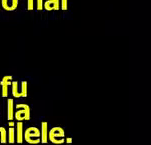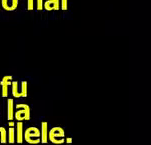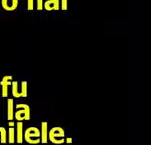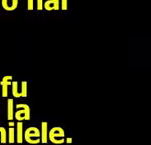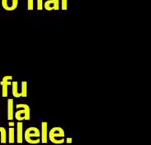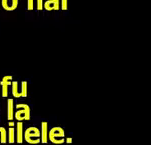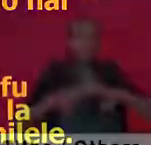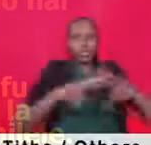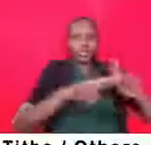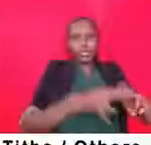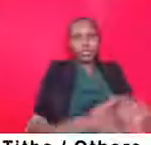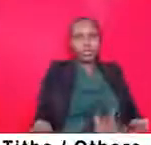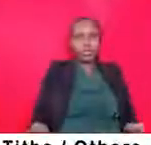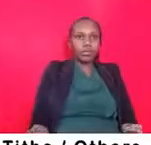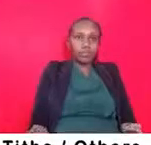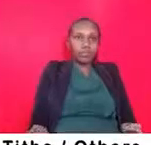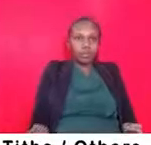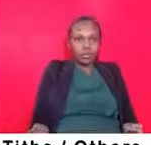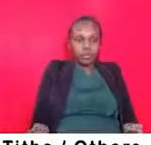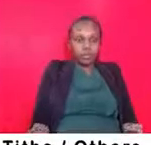tuweze kuketi.